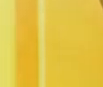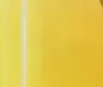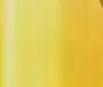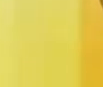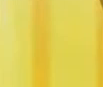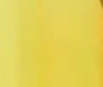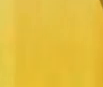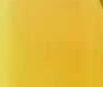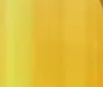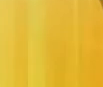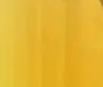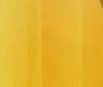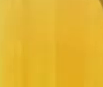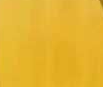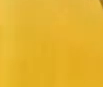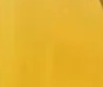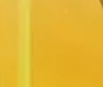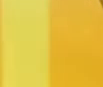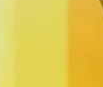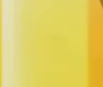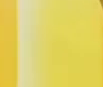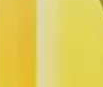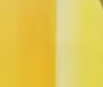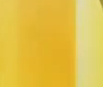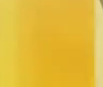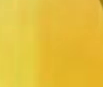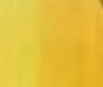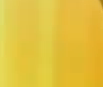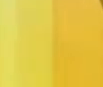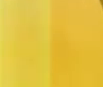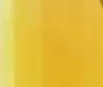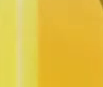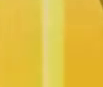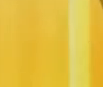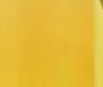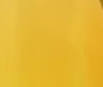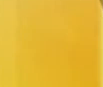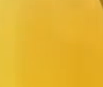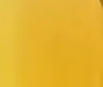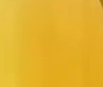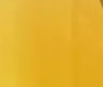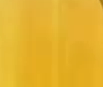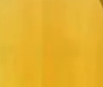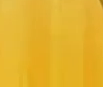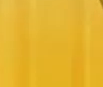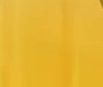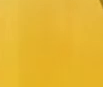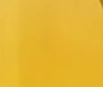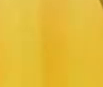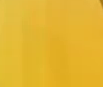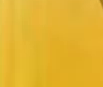تنهار ومؤسسات تتلاشى، أدت إلى فوضى شاملة قاب فيها